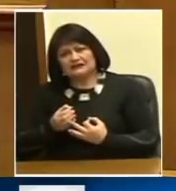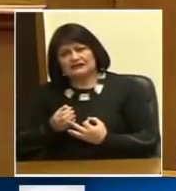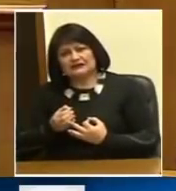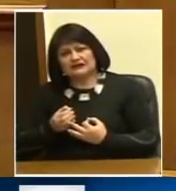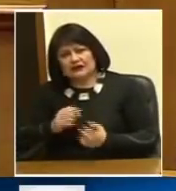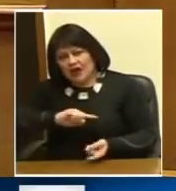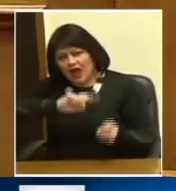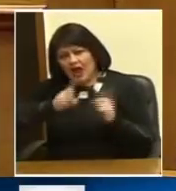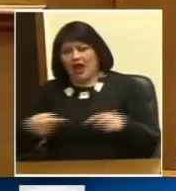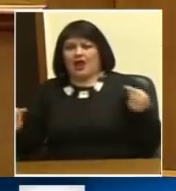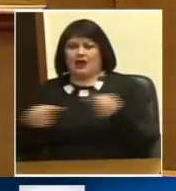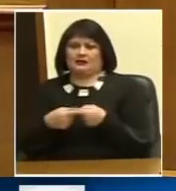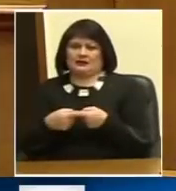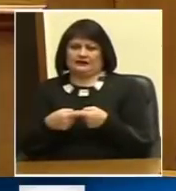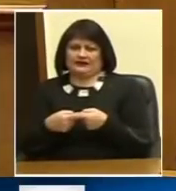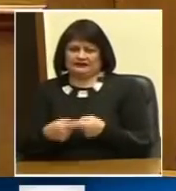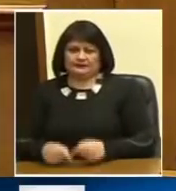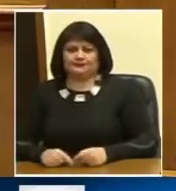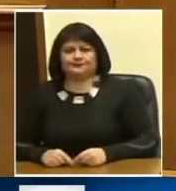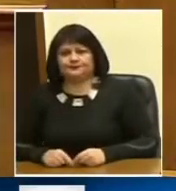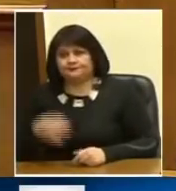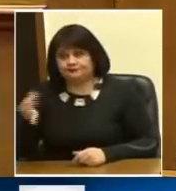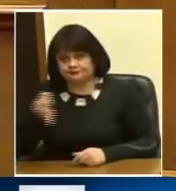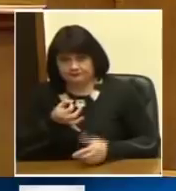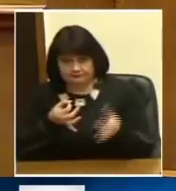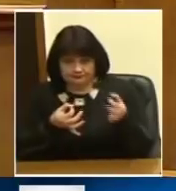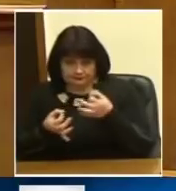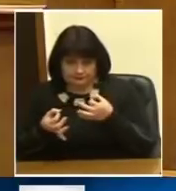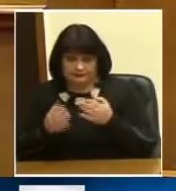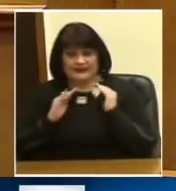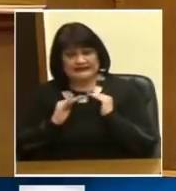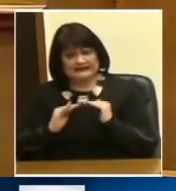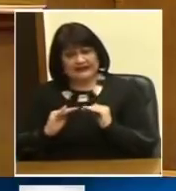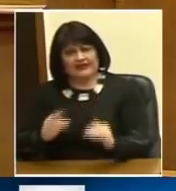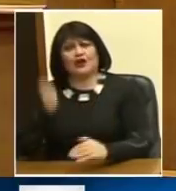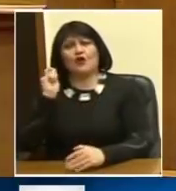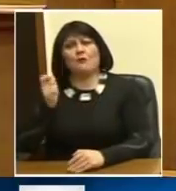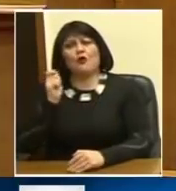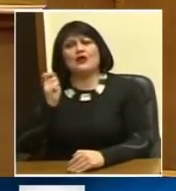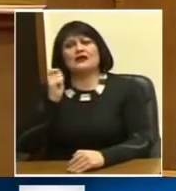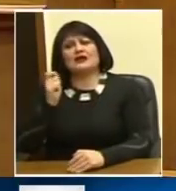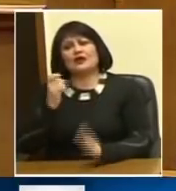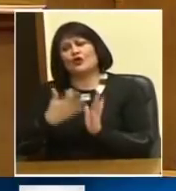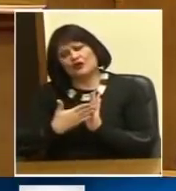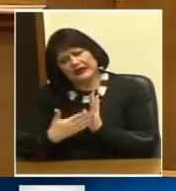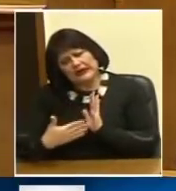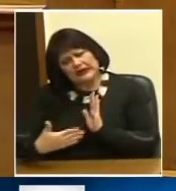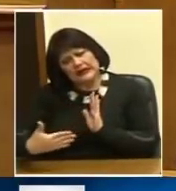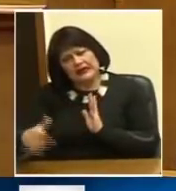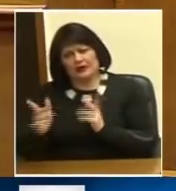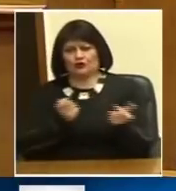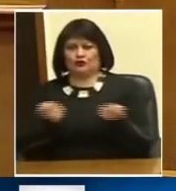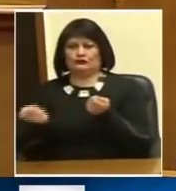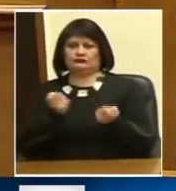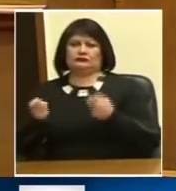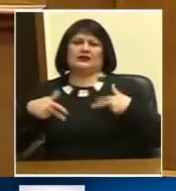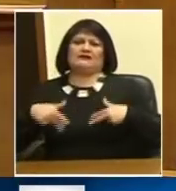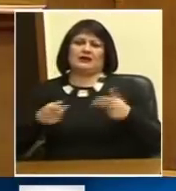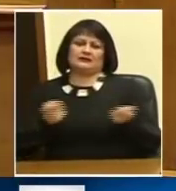πρώτο. Λέτε, θέλετε σταθερό πολιτικό κύκλο στη διακυβέρνηση της